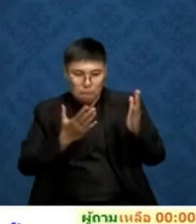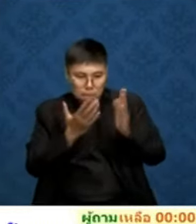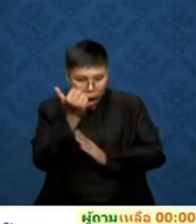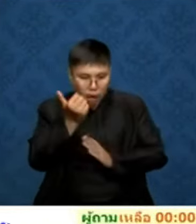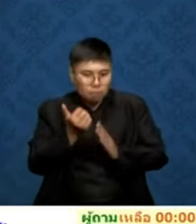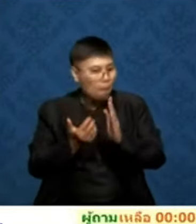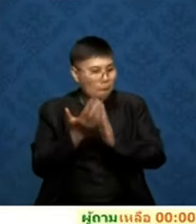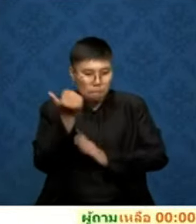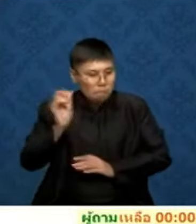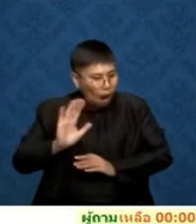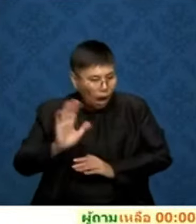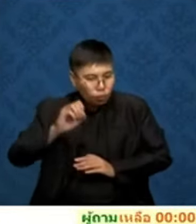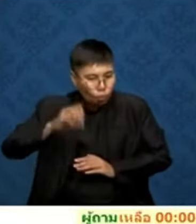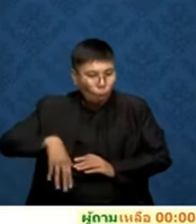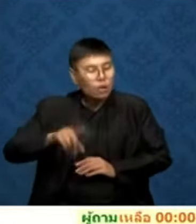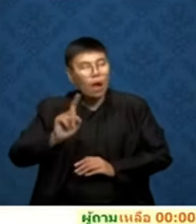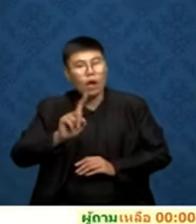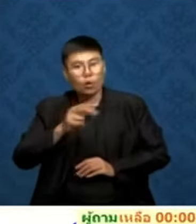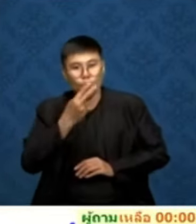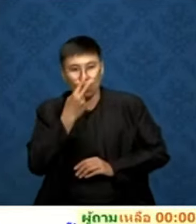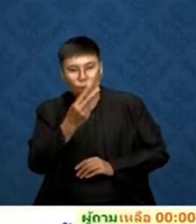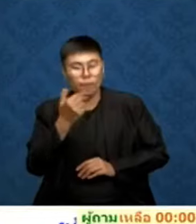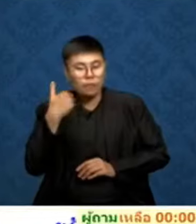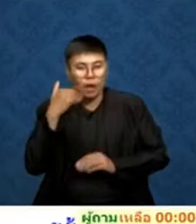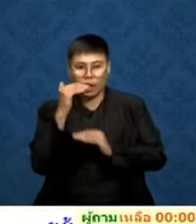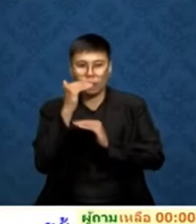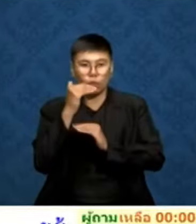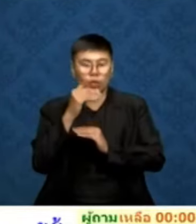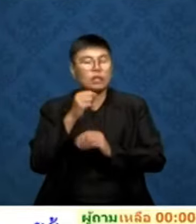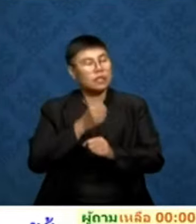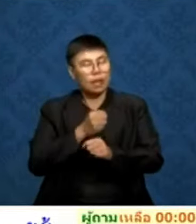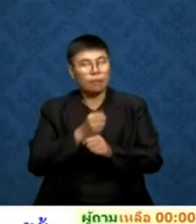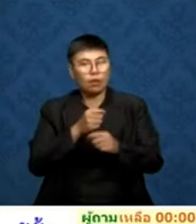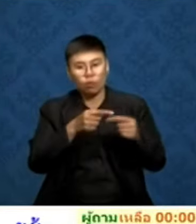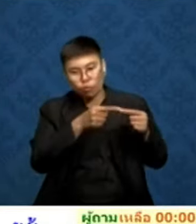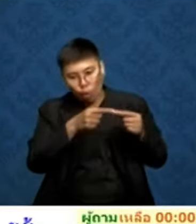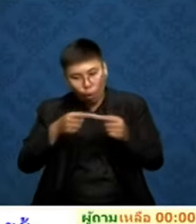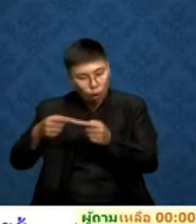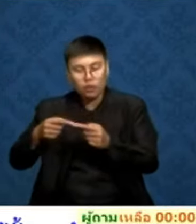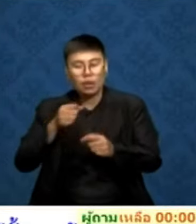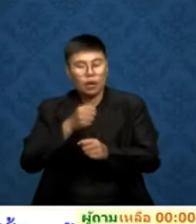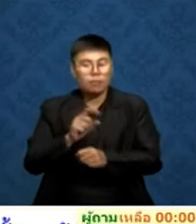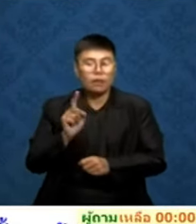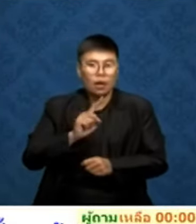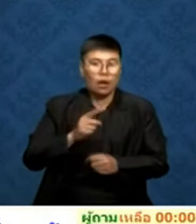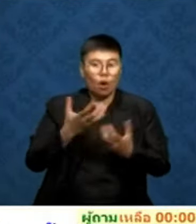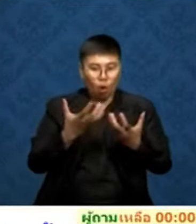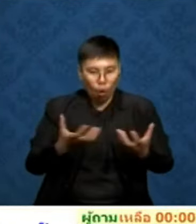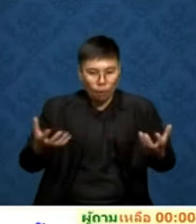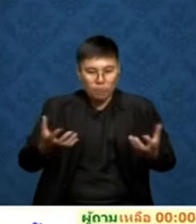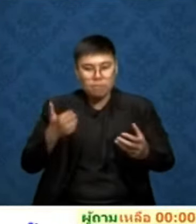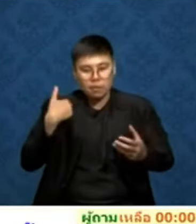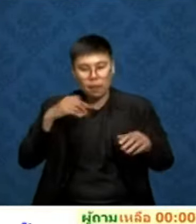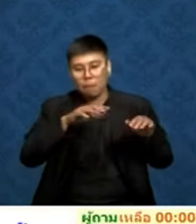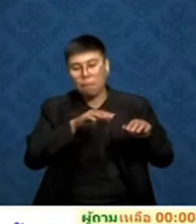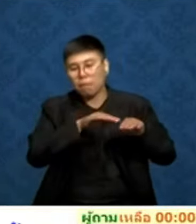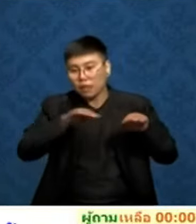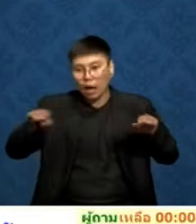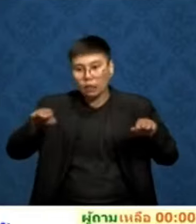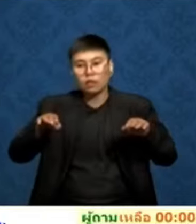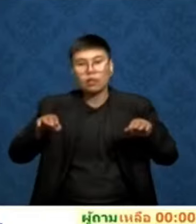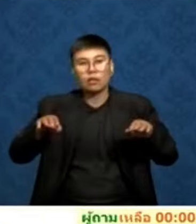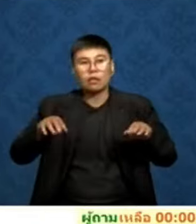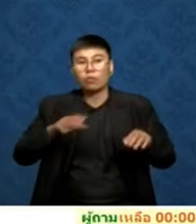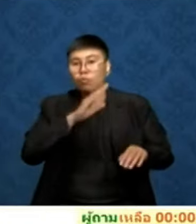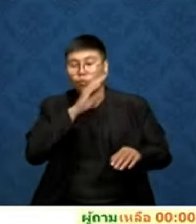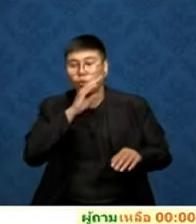าได้มาตรฐานเราก็สามารถจะมีมาตรการนะในการที่จะดำเนินการหรือจัดการอย่างไรกับสินค้าที่ไม่ได้มาตรฐานได้มากขึ้นแทนที่จะส่งให้เข้ามาเฉยๆโด